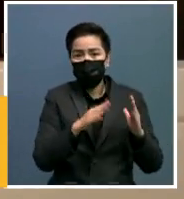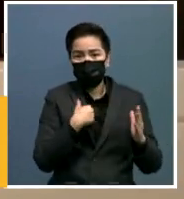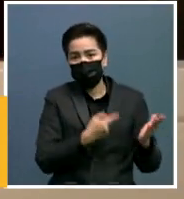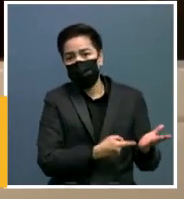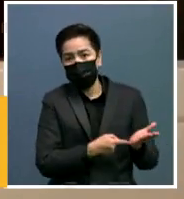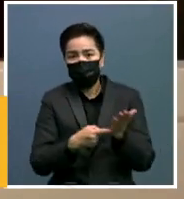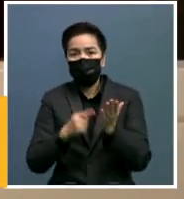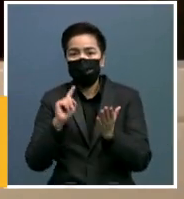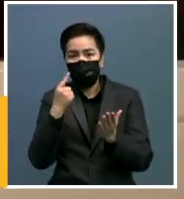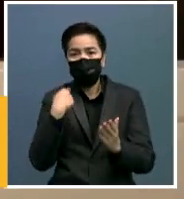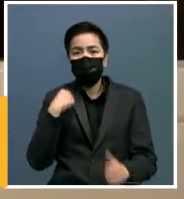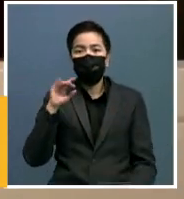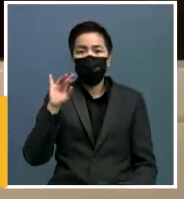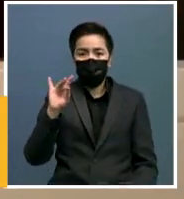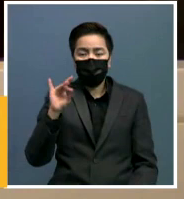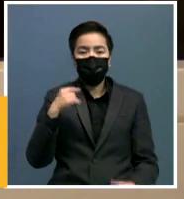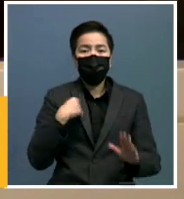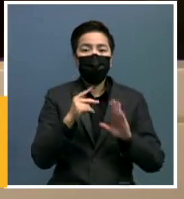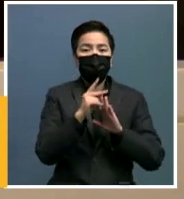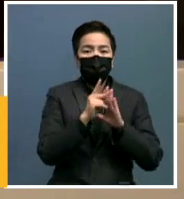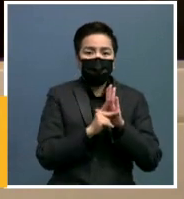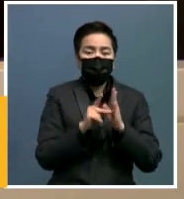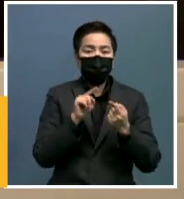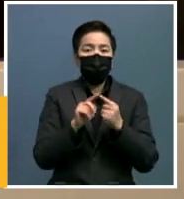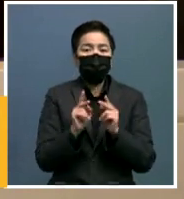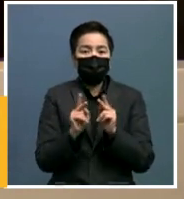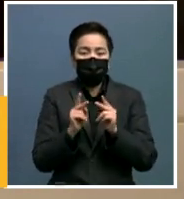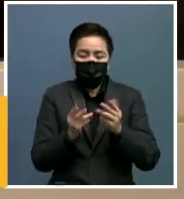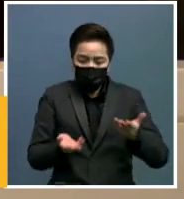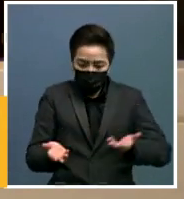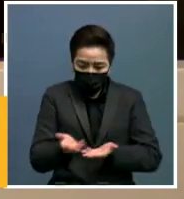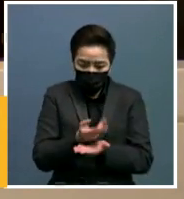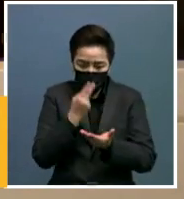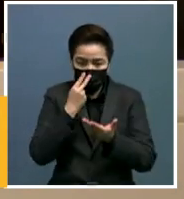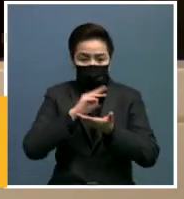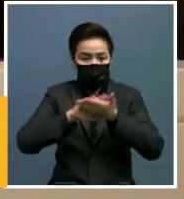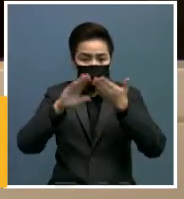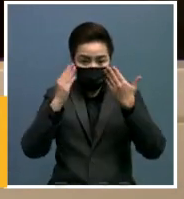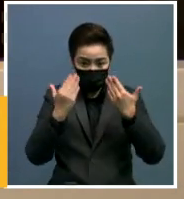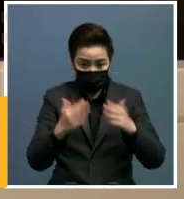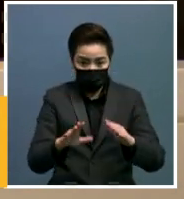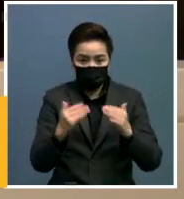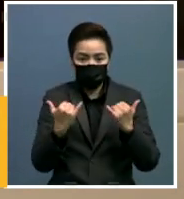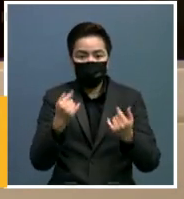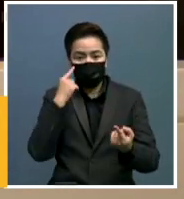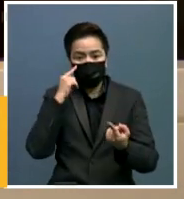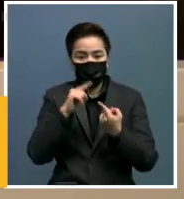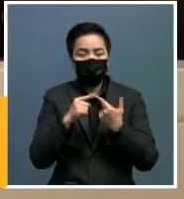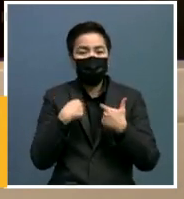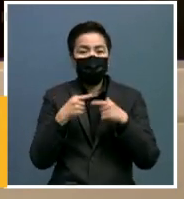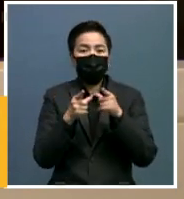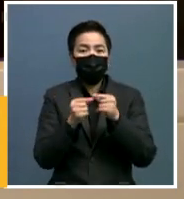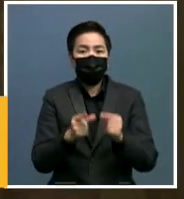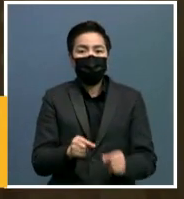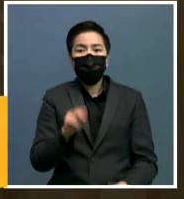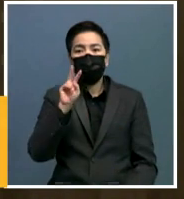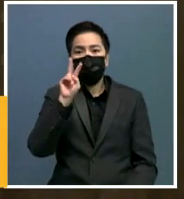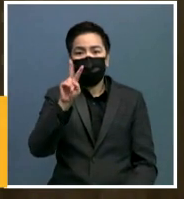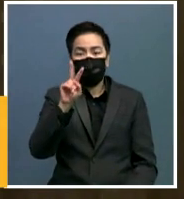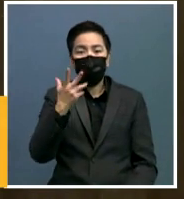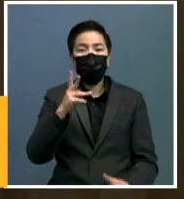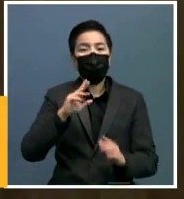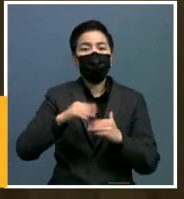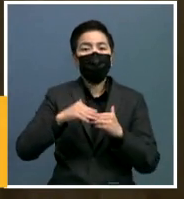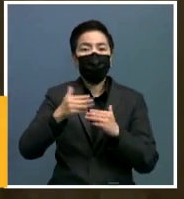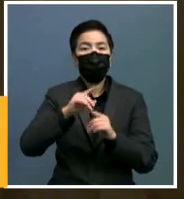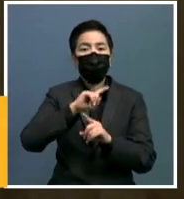จำนวน 8เรื่องรวมถึงร่างกฎหมายที่คณะกรรมาธิการพิจารณาเสร็จแล้วบรรจุใบแล้วนะครับจำนวนสองเรื่องในขณะที่วัน